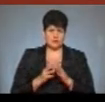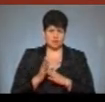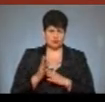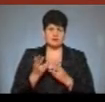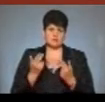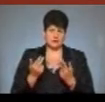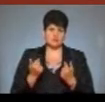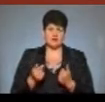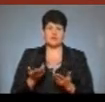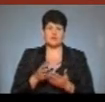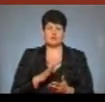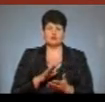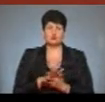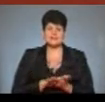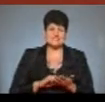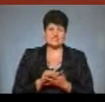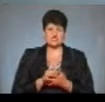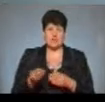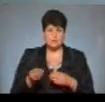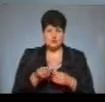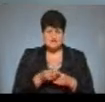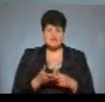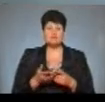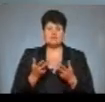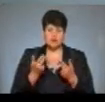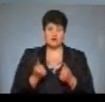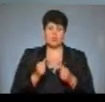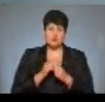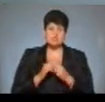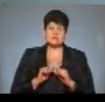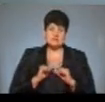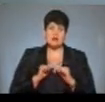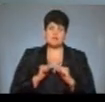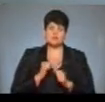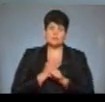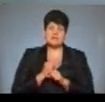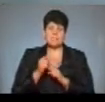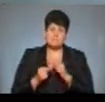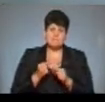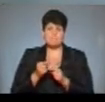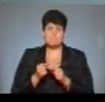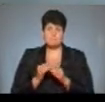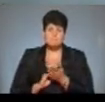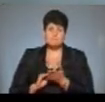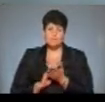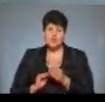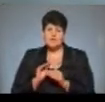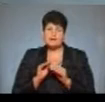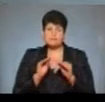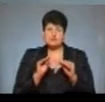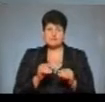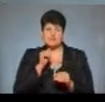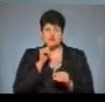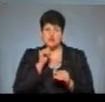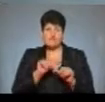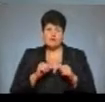де пройшов знищення посів, звичайно, кожен аграрій старався провести пересів, в тому числі і цукровий буряк, де